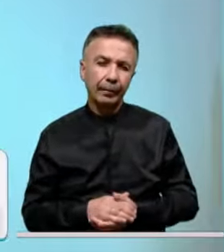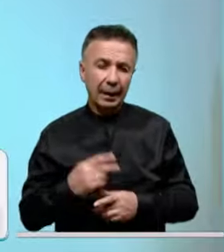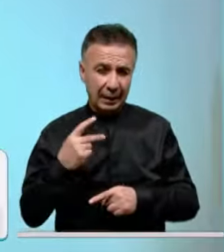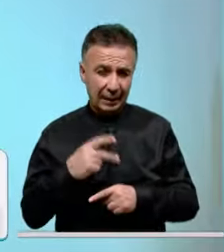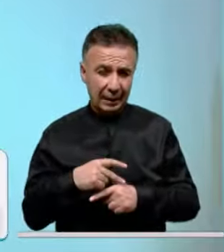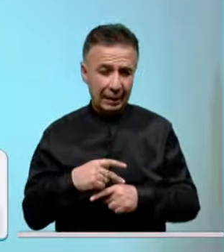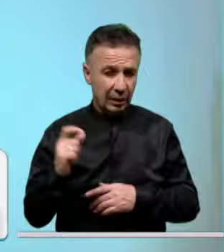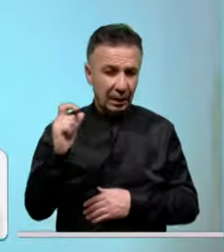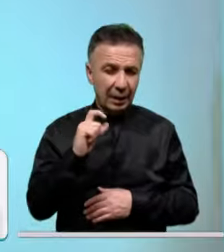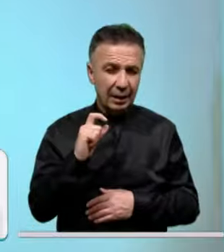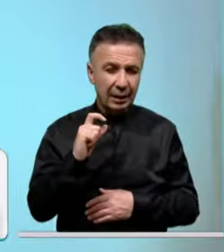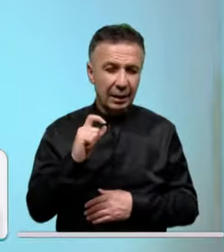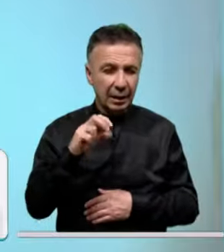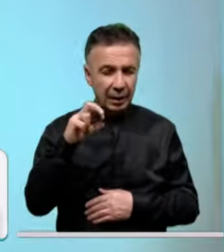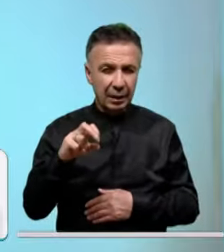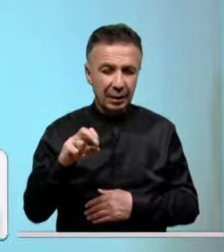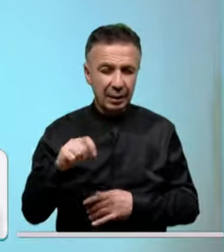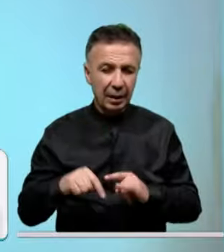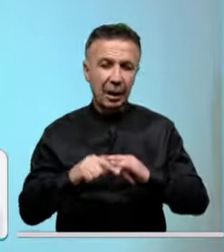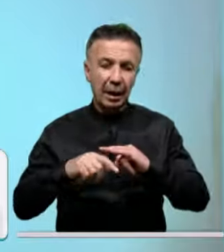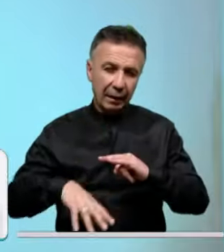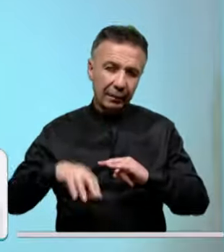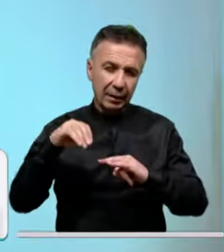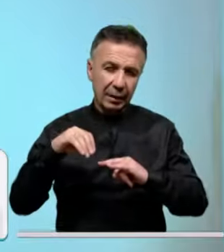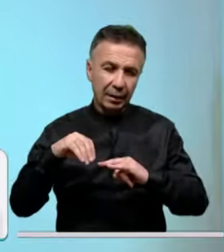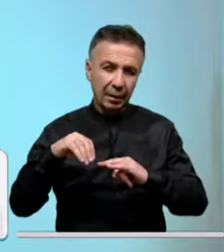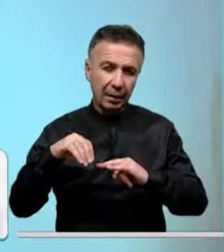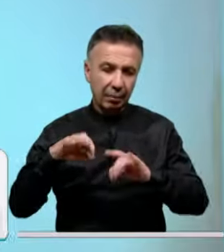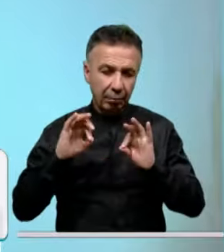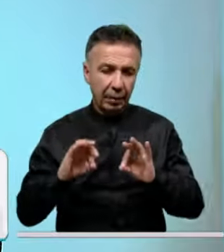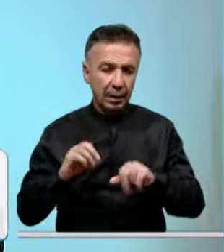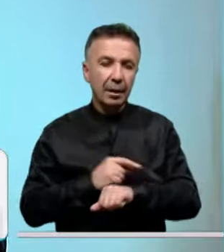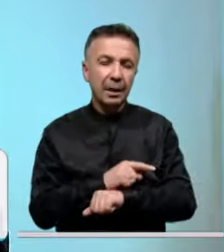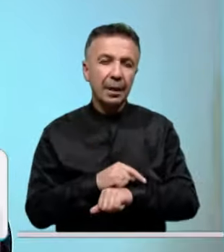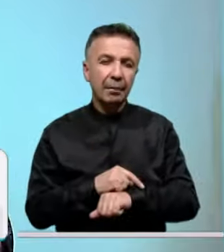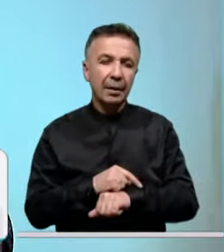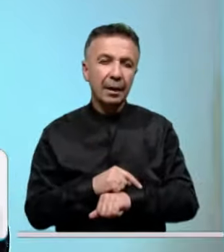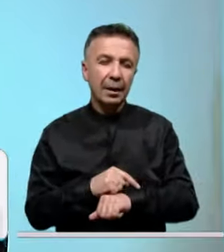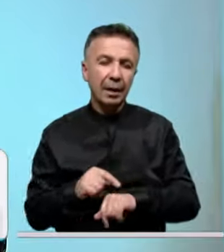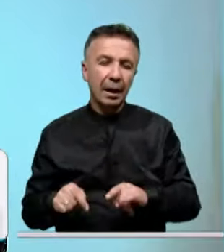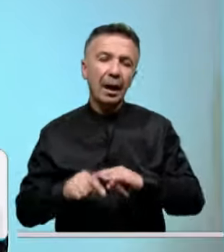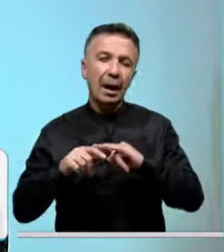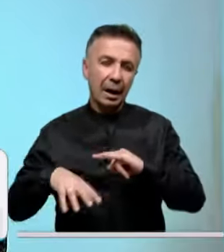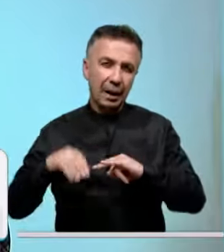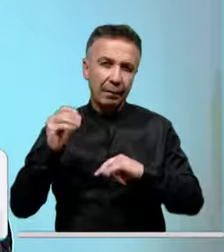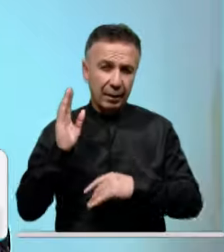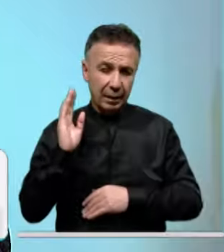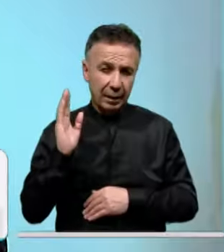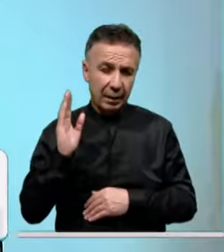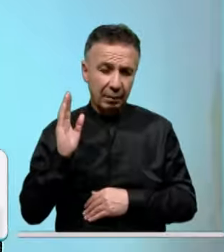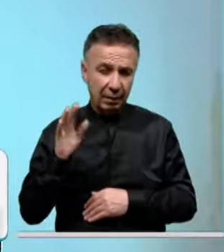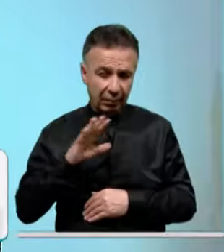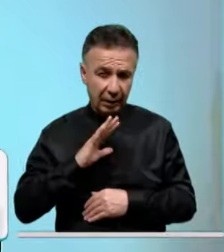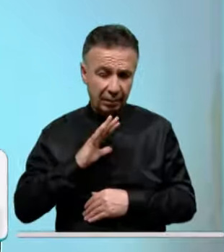Zilhicce'nin 8'i Arafat'a hareket başladığı zaman bir şekilde Arafat'a da gidebilir miyim?